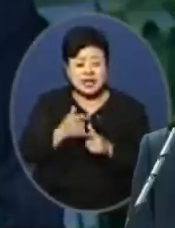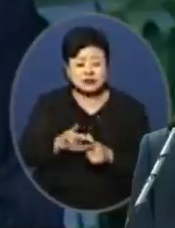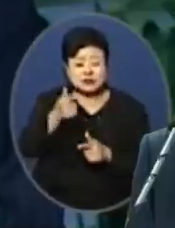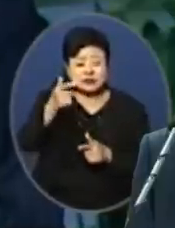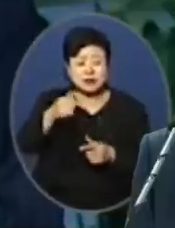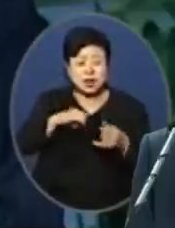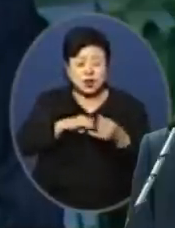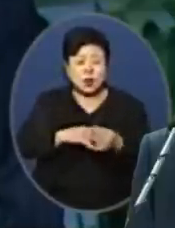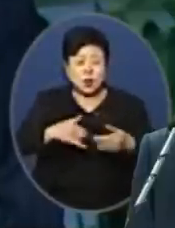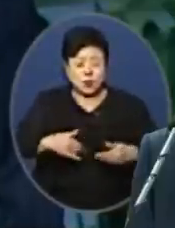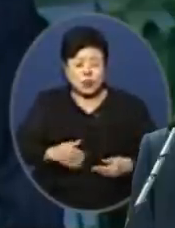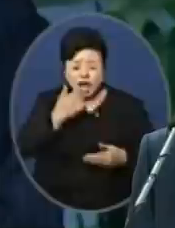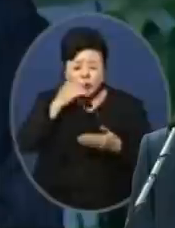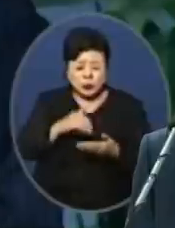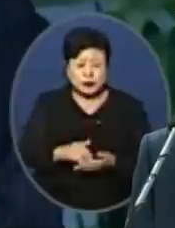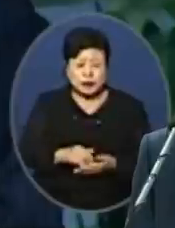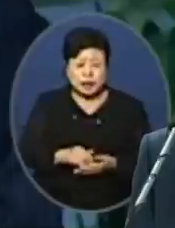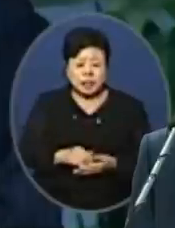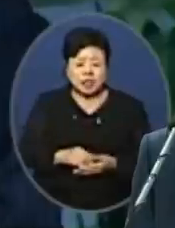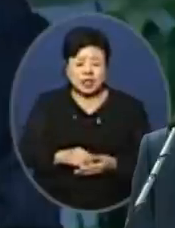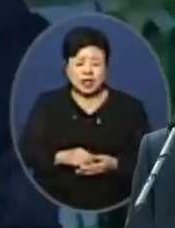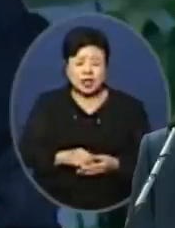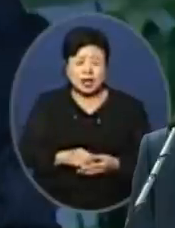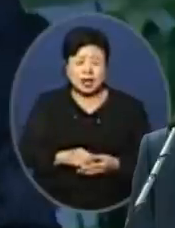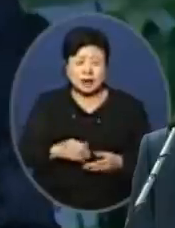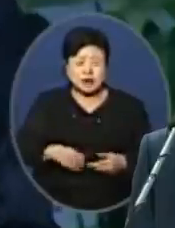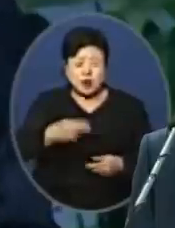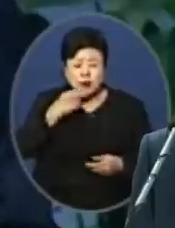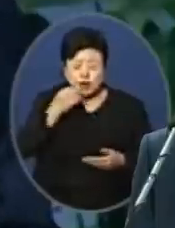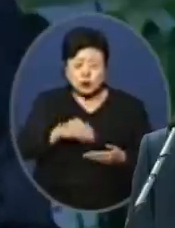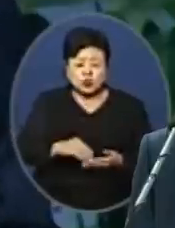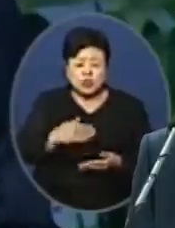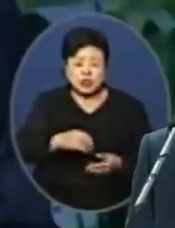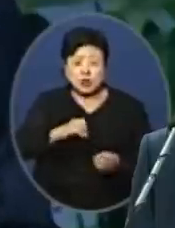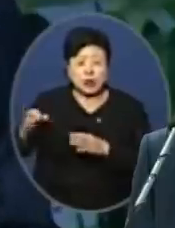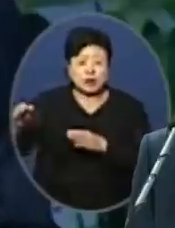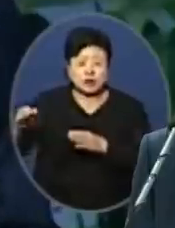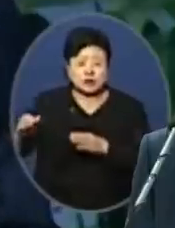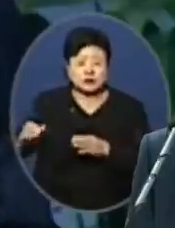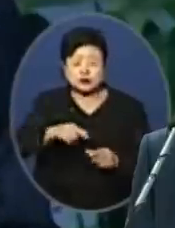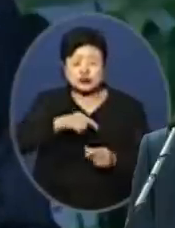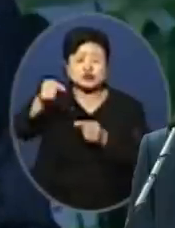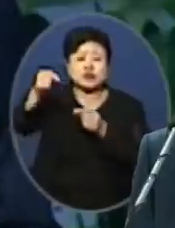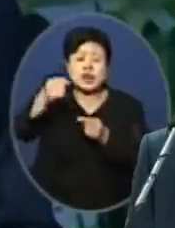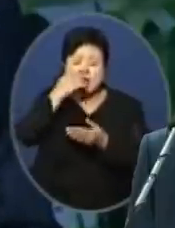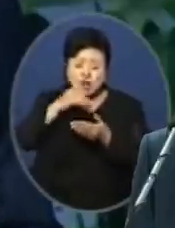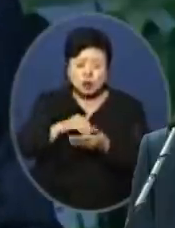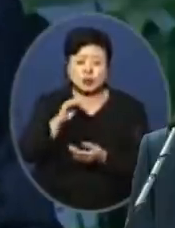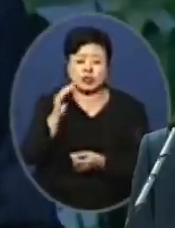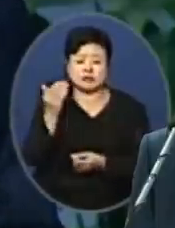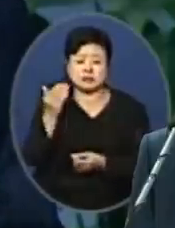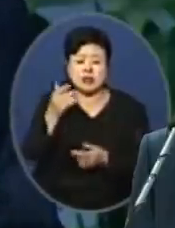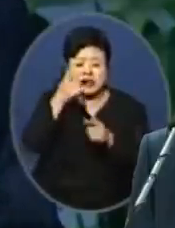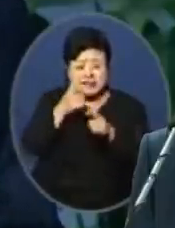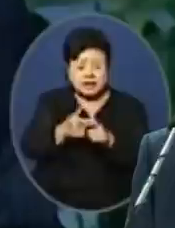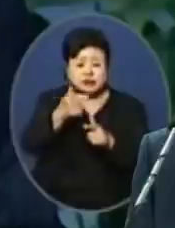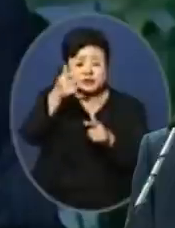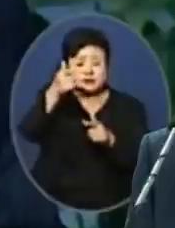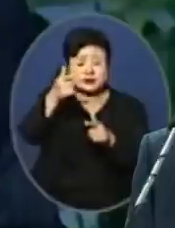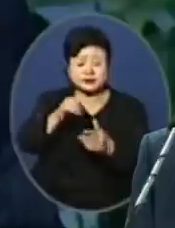예수님은 쓸데없는 돌로서 버렸는데 우리에게는 구원의 모퉁이 돌이 되어 있는 것입니다.